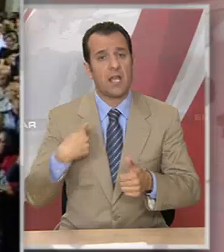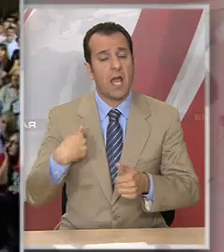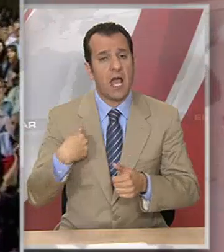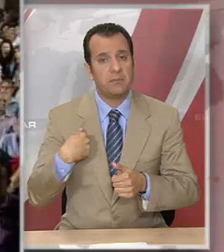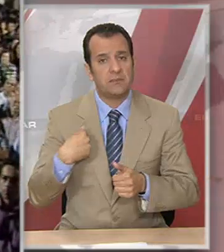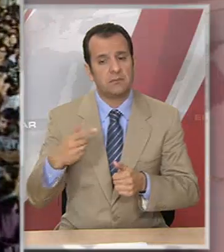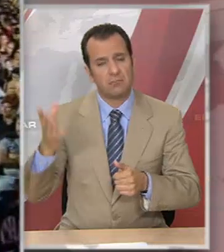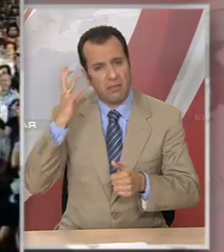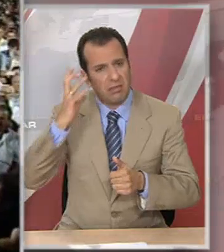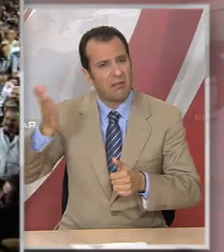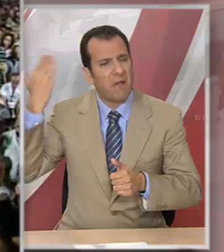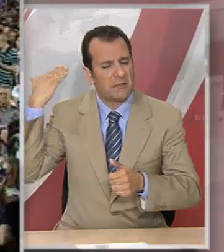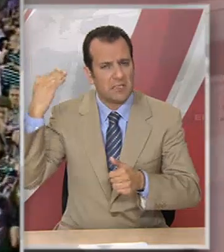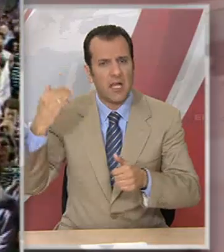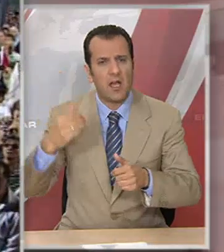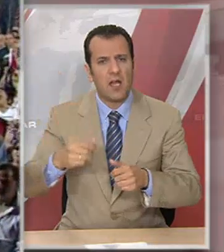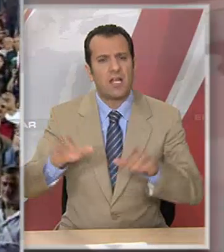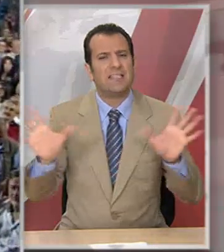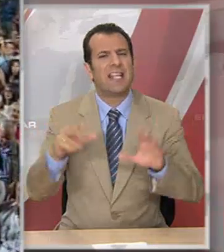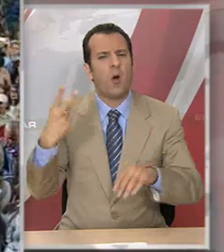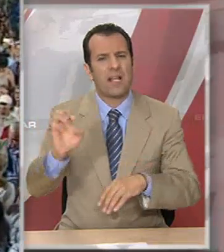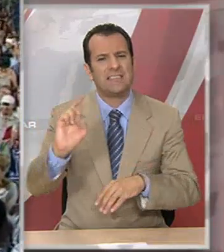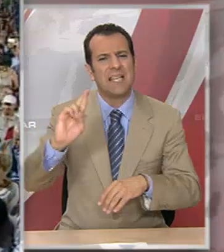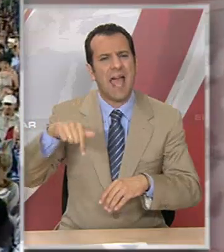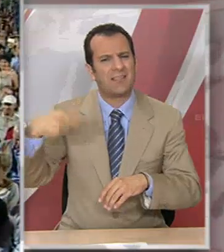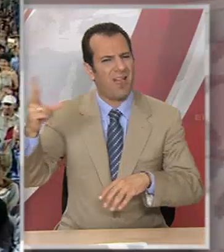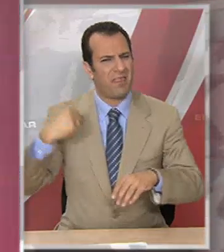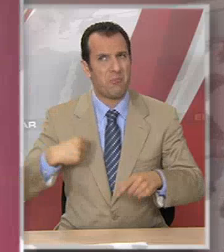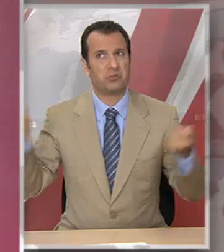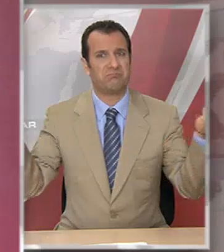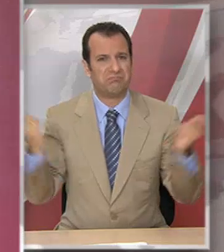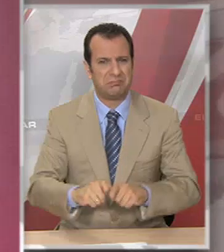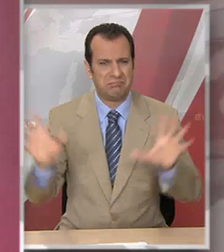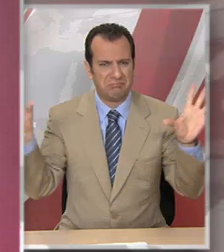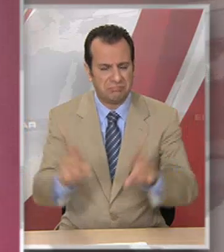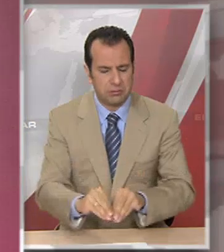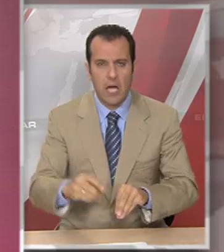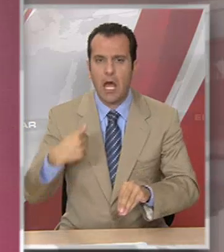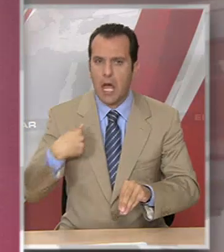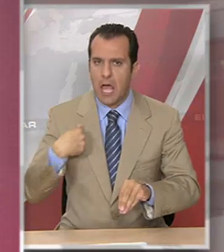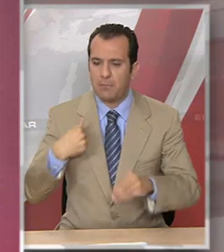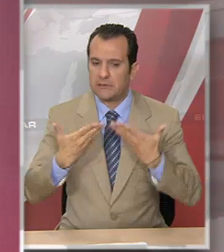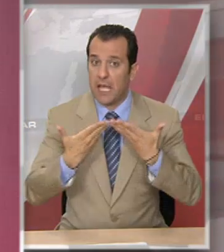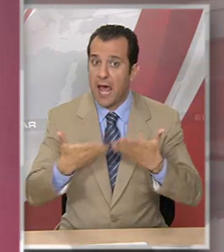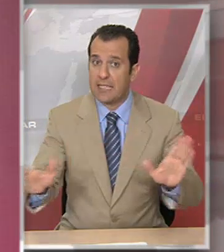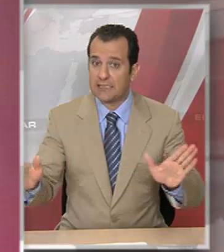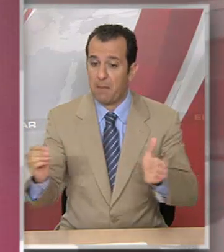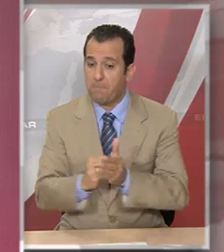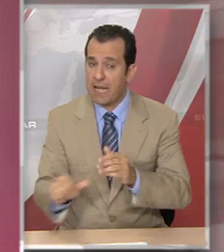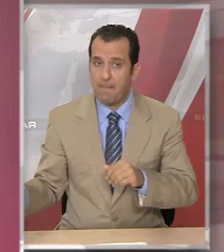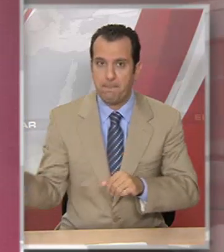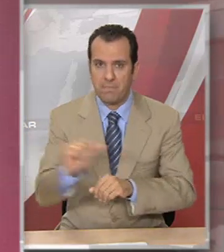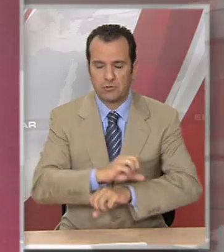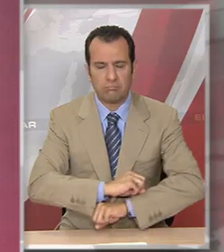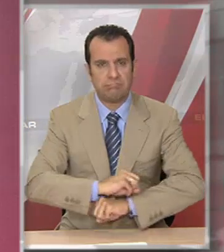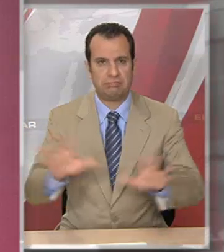Σπάσαμε το λουκέτο που είχε βάλει η προηγούμενη κυβέρνηση στη δημόσια τηλεόραση και αποκαταστήσαμε το μαύρο στις